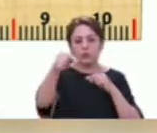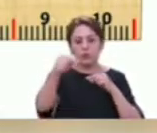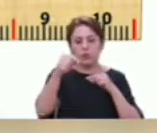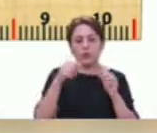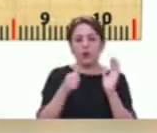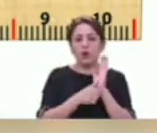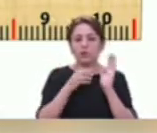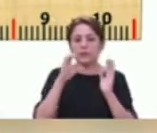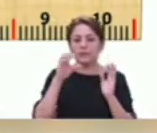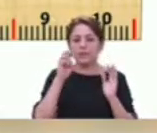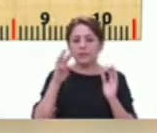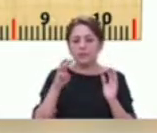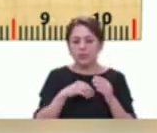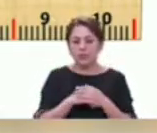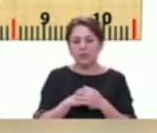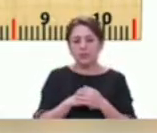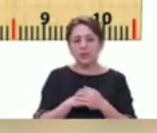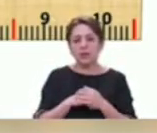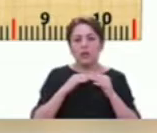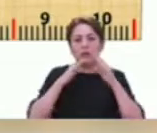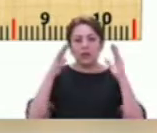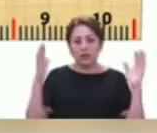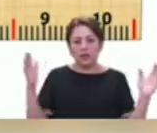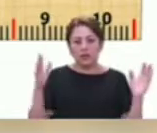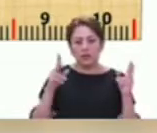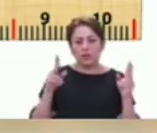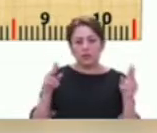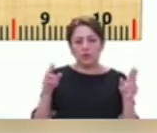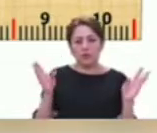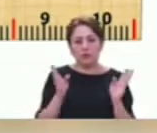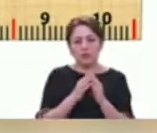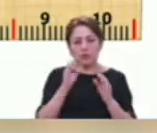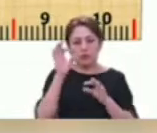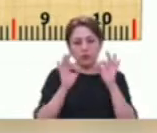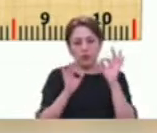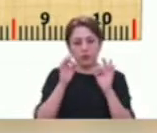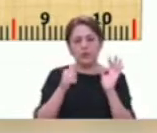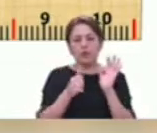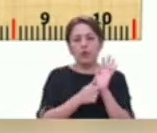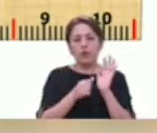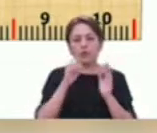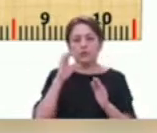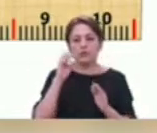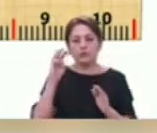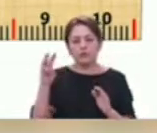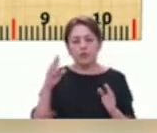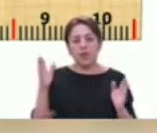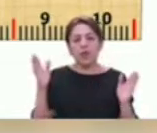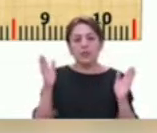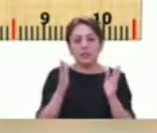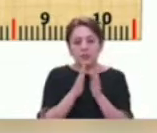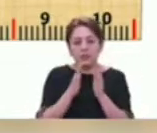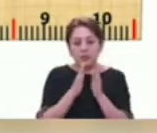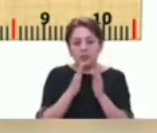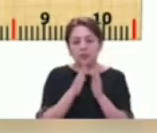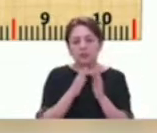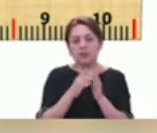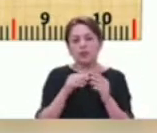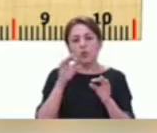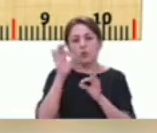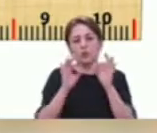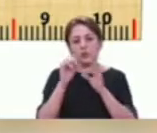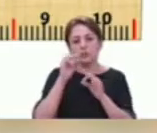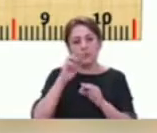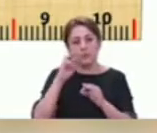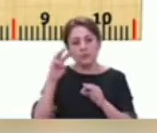6 santimetr. Ya'ni katta bo'laklar bilan o'lchasak 6 santimetr. Mayda bo'laklarda o'lchasak millimetr